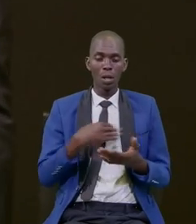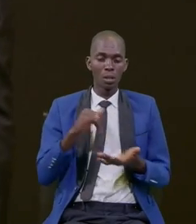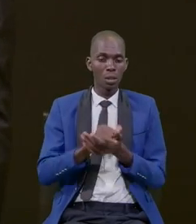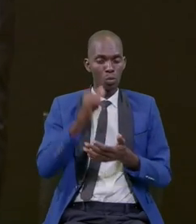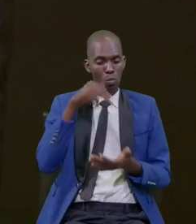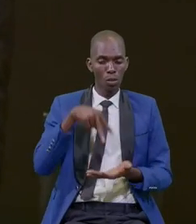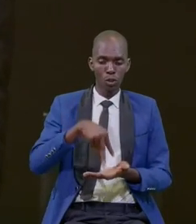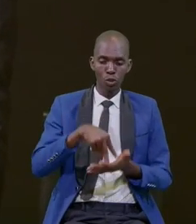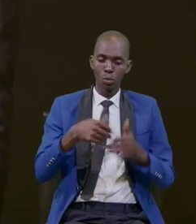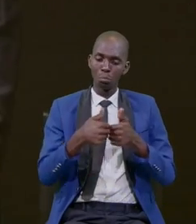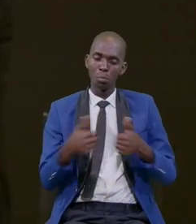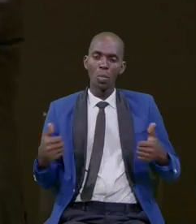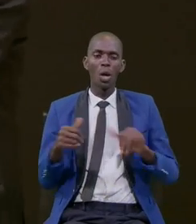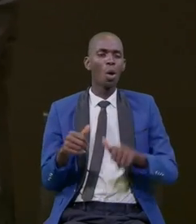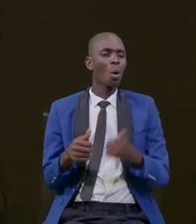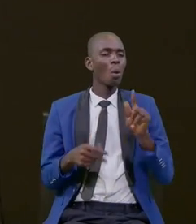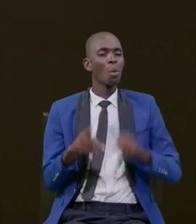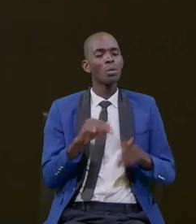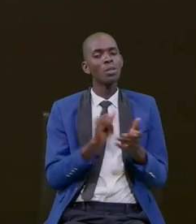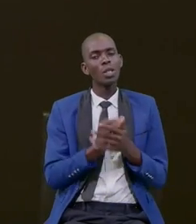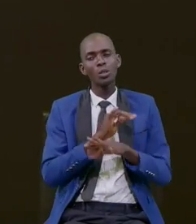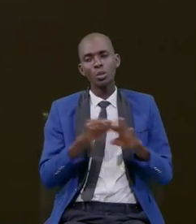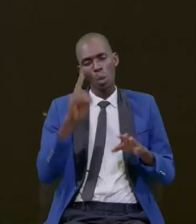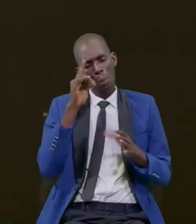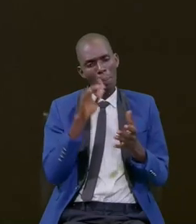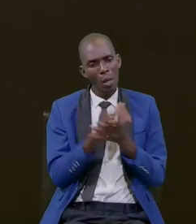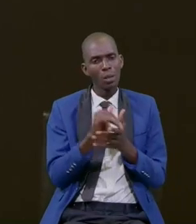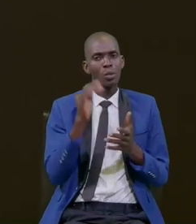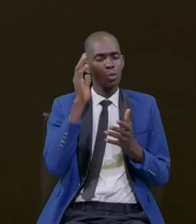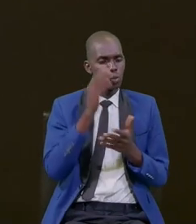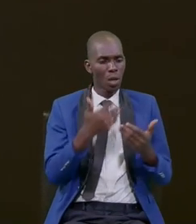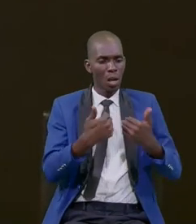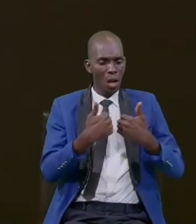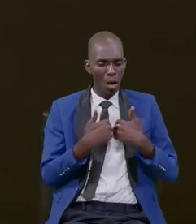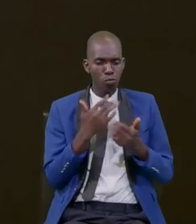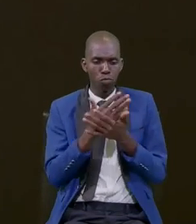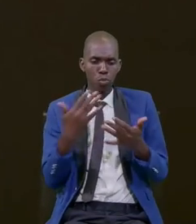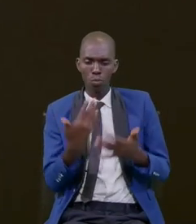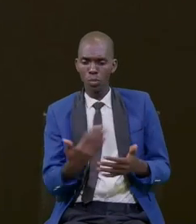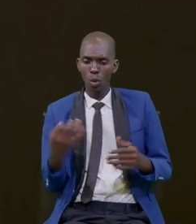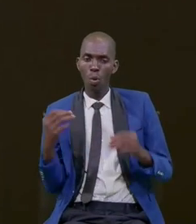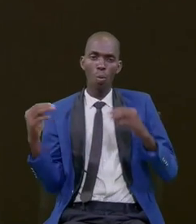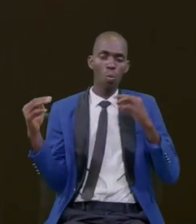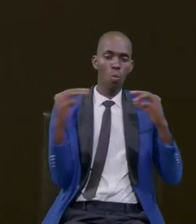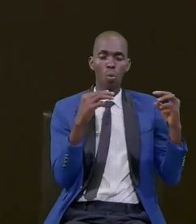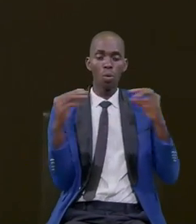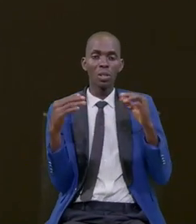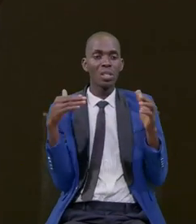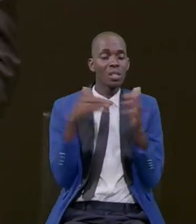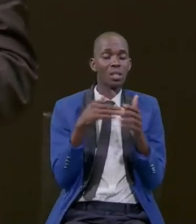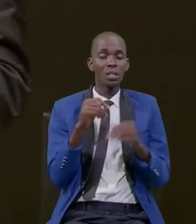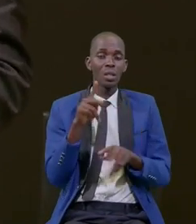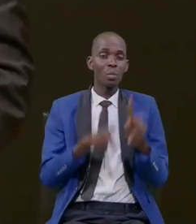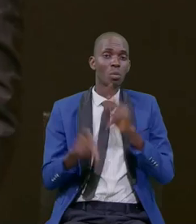Les autres qui ne croyaient pas vont venir des armes de guerre contre le peuple de